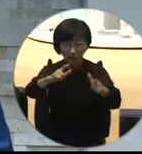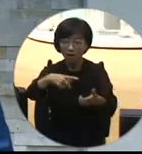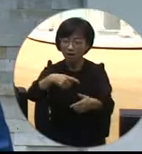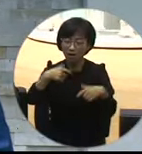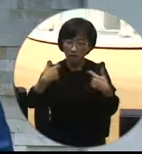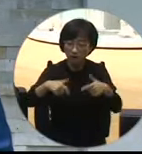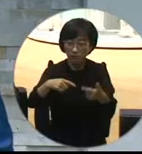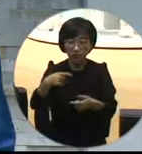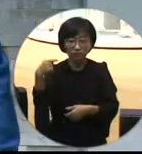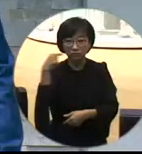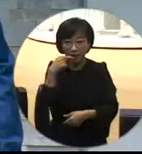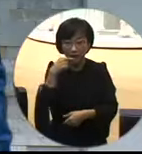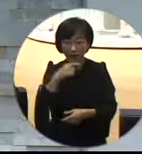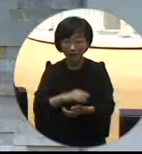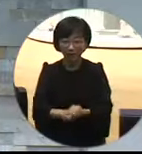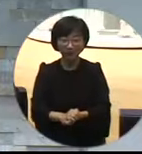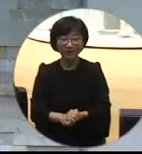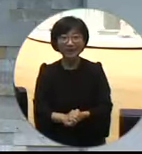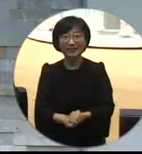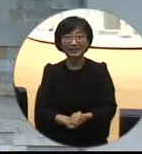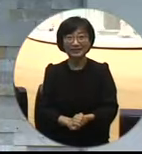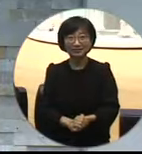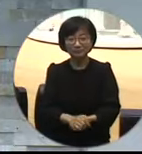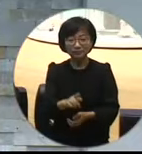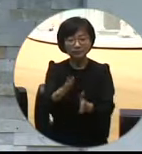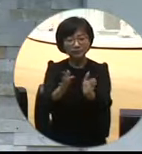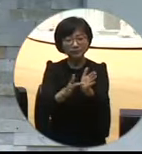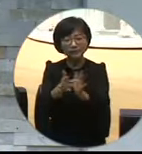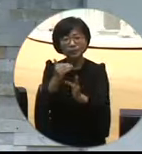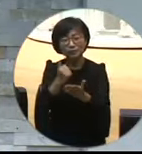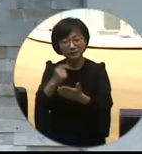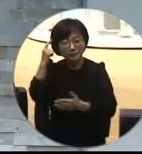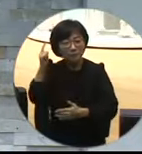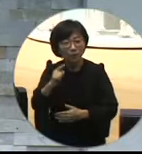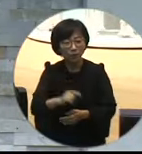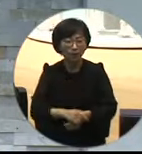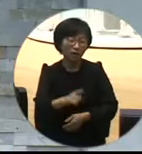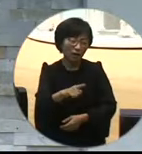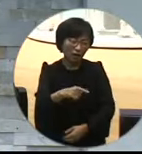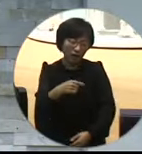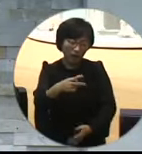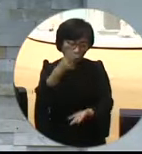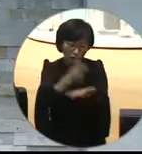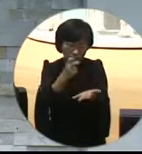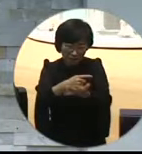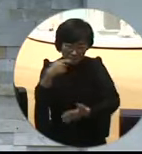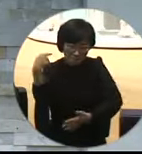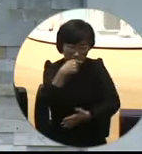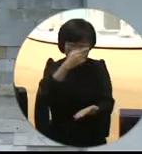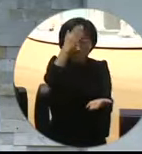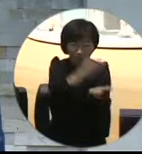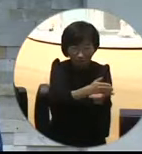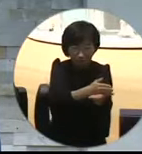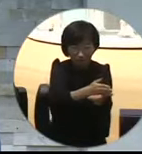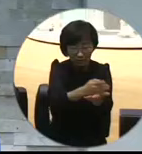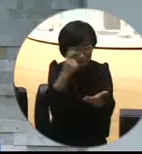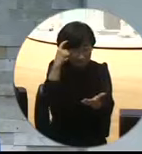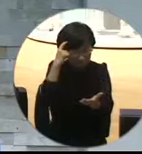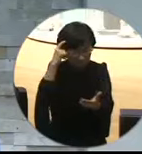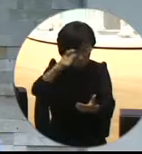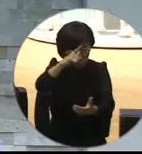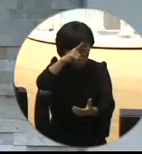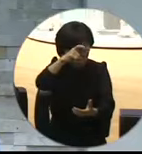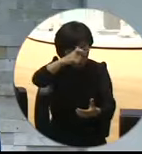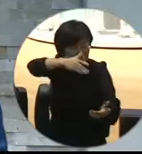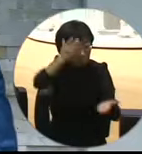자, 예수님께서 이런 시각에서 벗어나서 생명 살리는 복음적 시각을 가져야